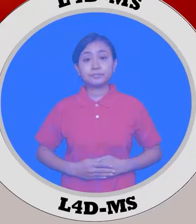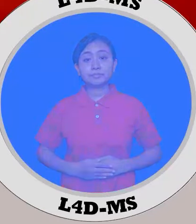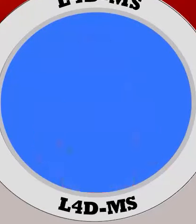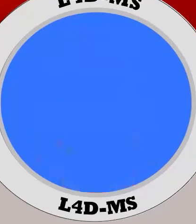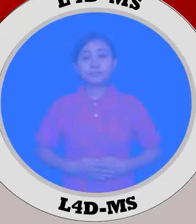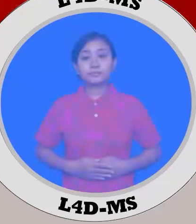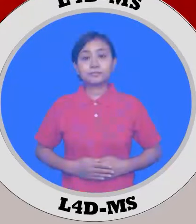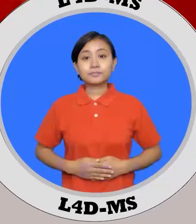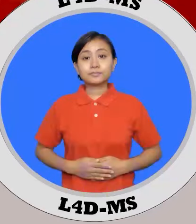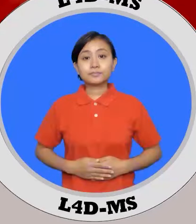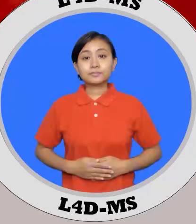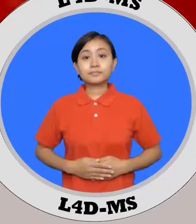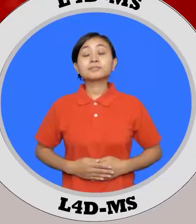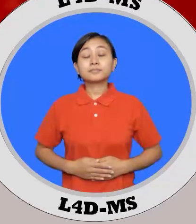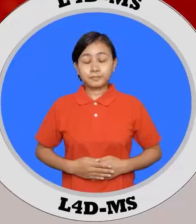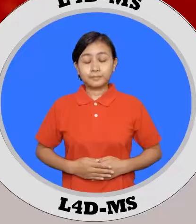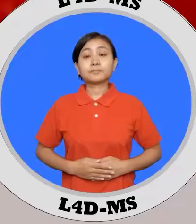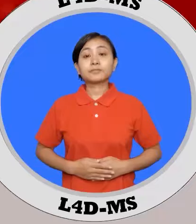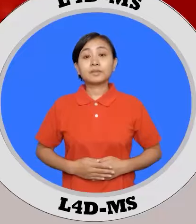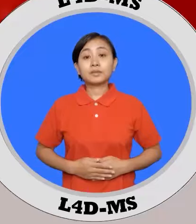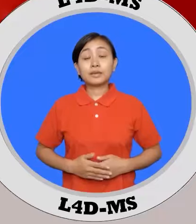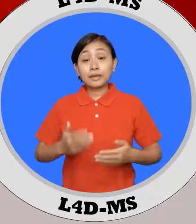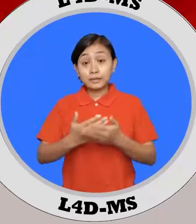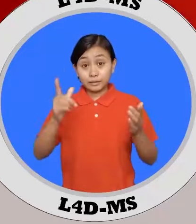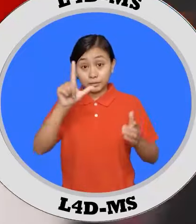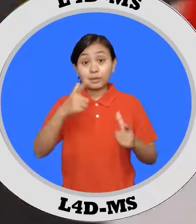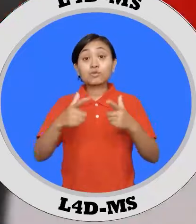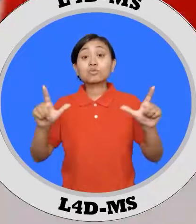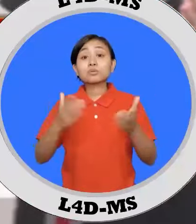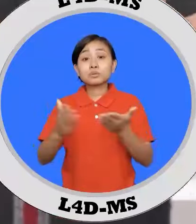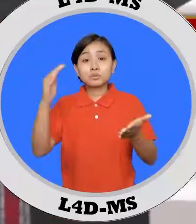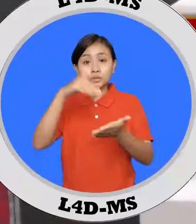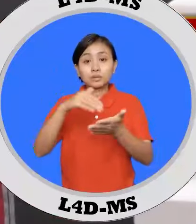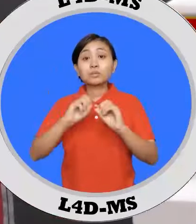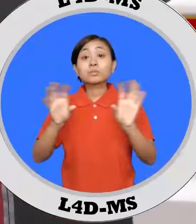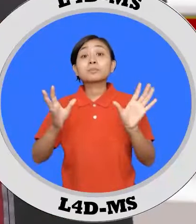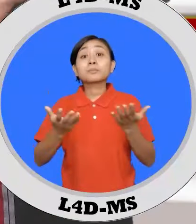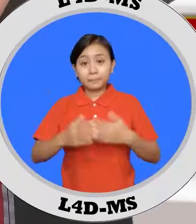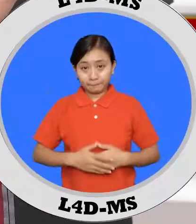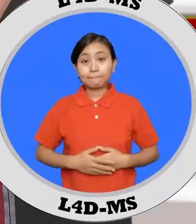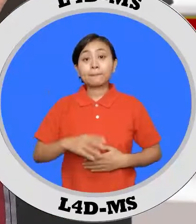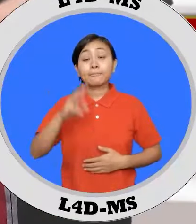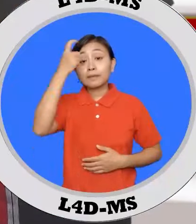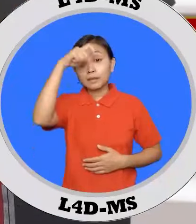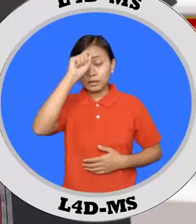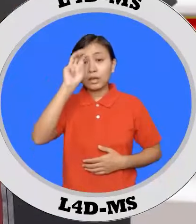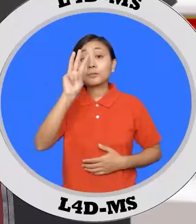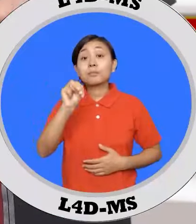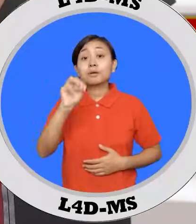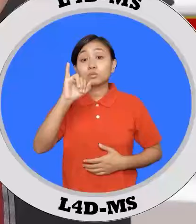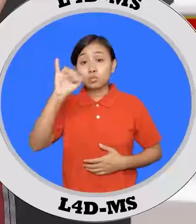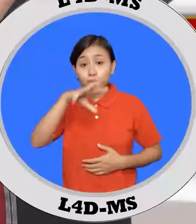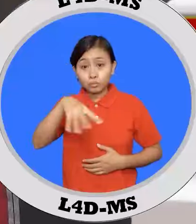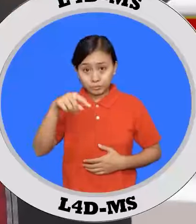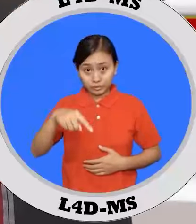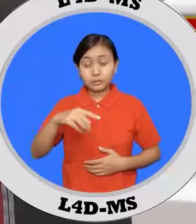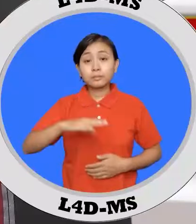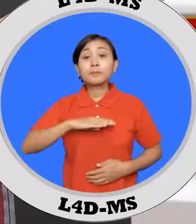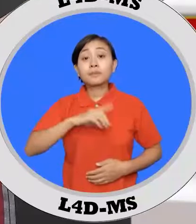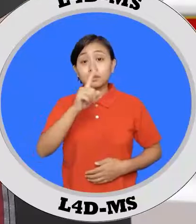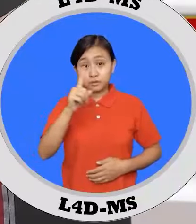ပါတယ်။လွတ်လပ်ပြီးတော့ယုံကြည်စိတ်ချရတဲ့သတင်းဌာနတွေမှာကမောင်နှောမျိုးမှာအသက်17နှစ်အရွယ်ငါတန်းကျောင်းသား